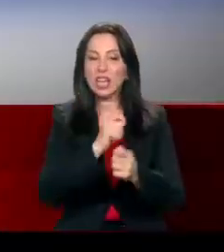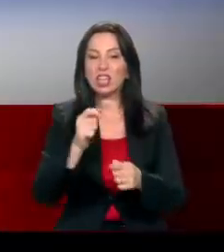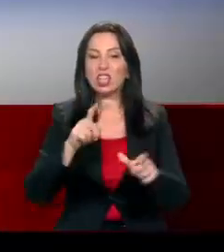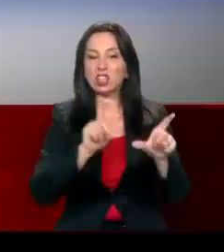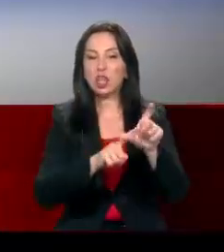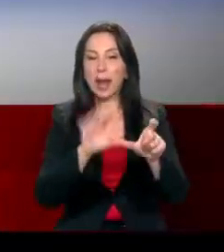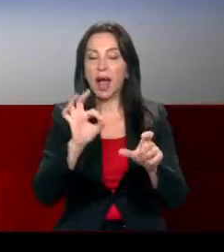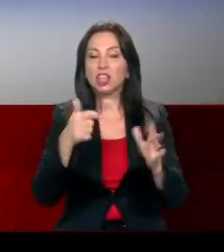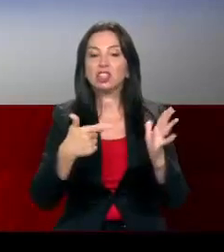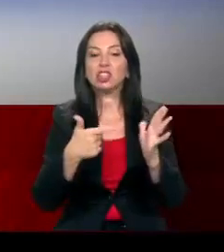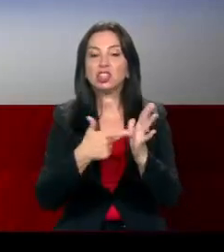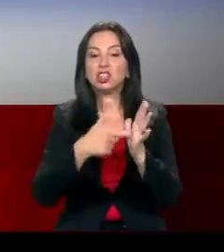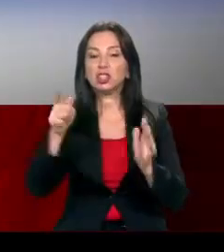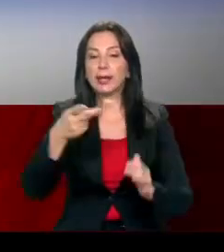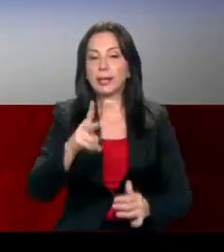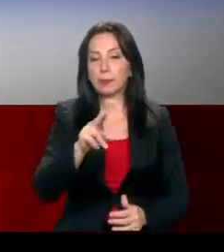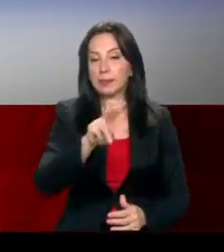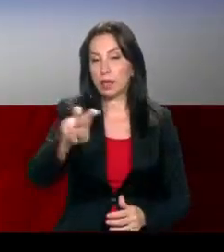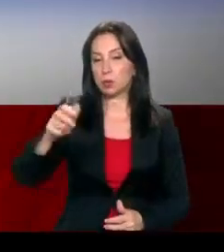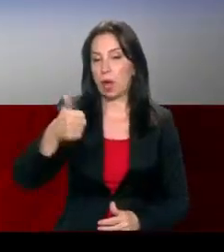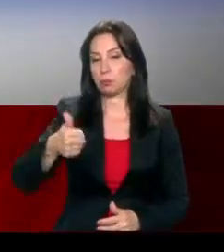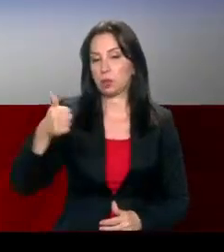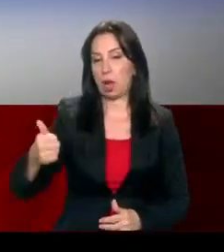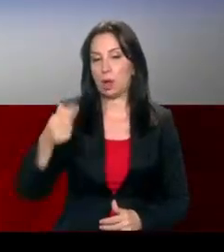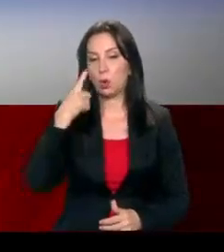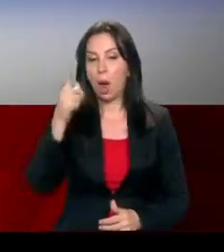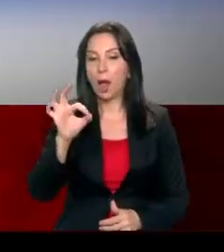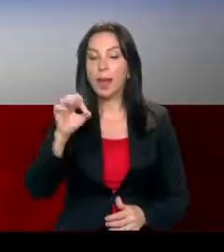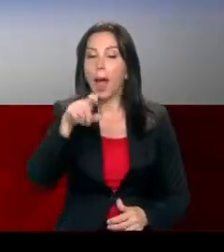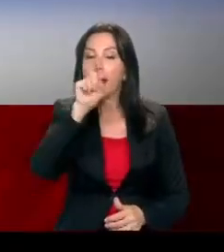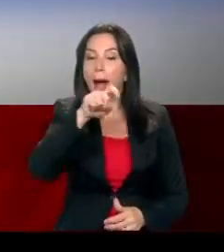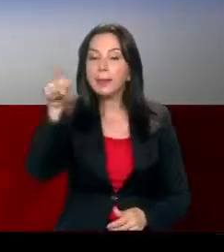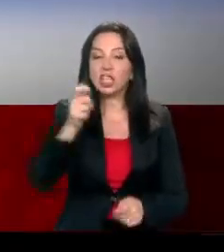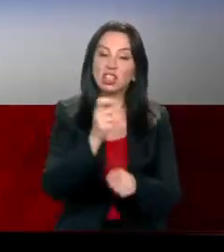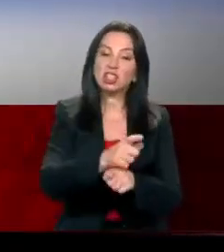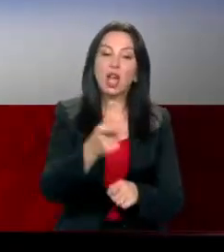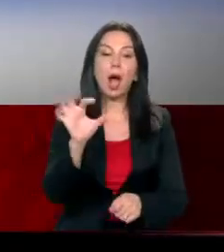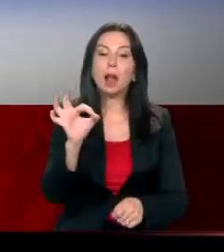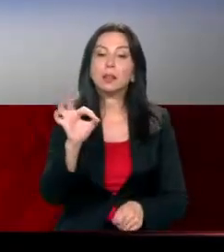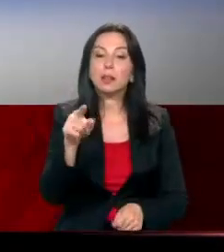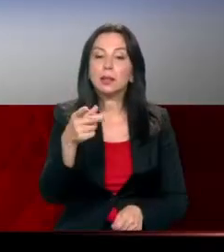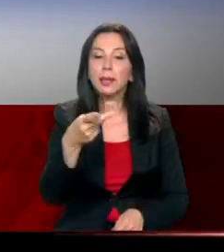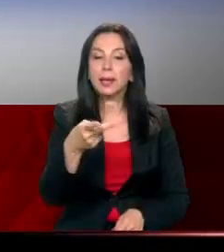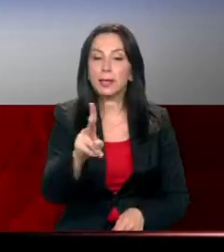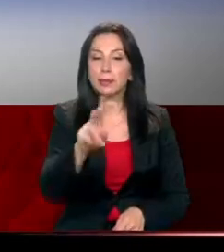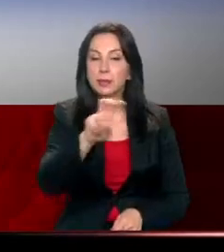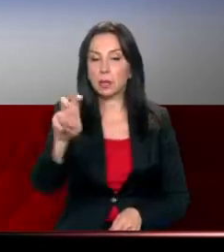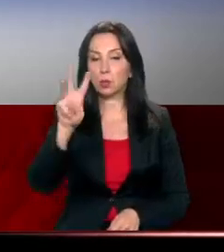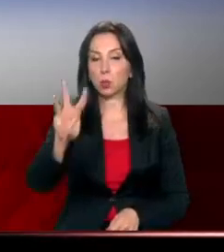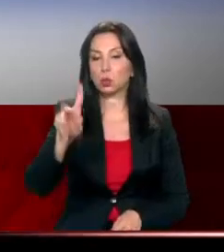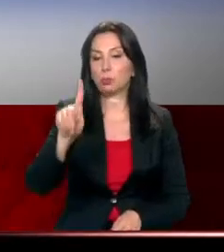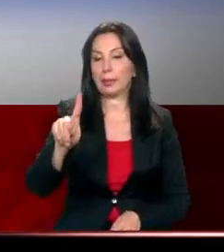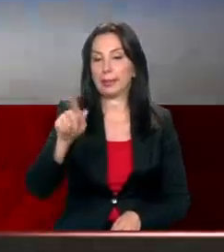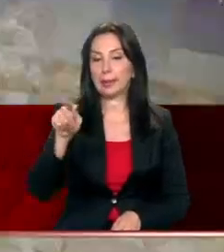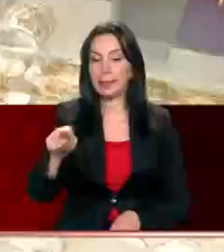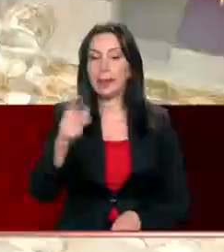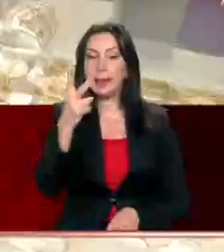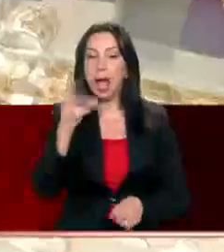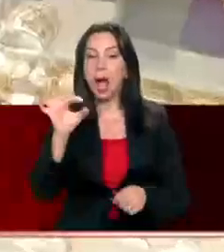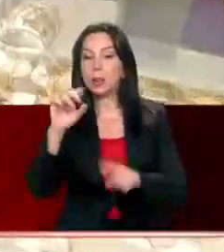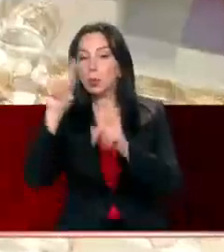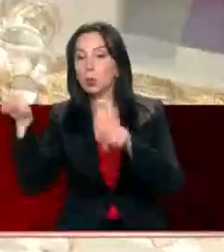altının Şişli'deki fiyatı 2866 lira. Kartal ilçesindeki fiyatı ise 2831 lira. İki